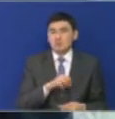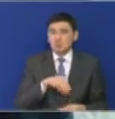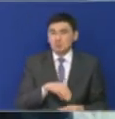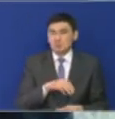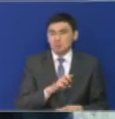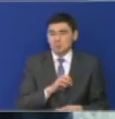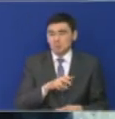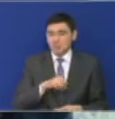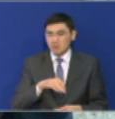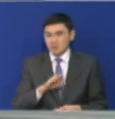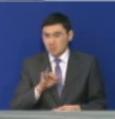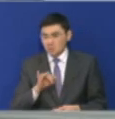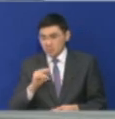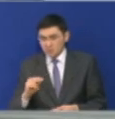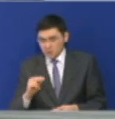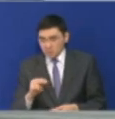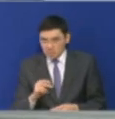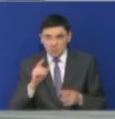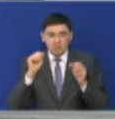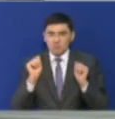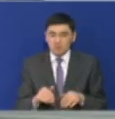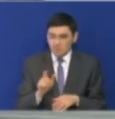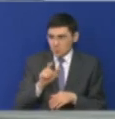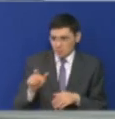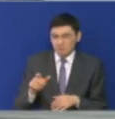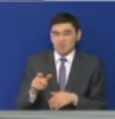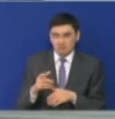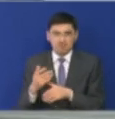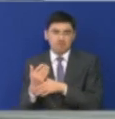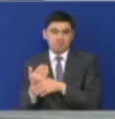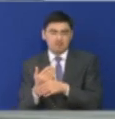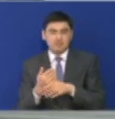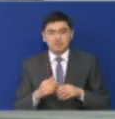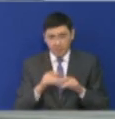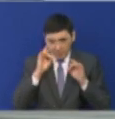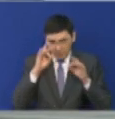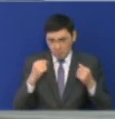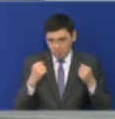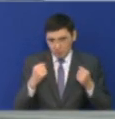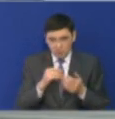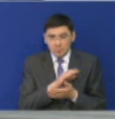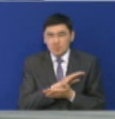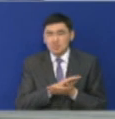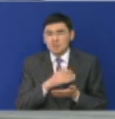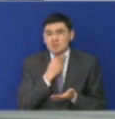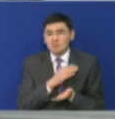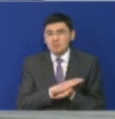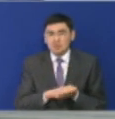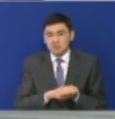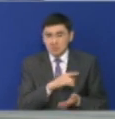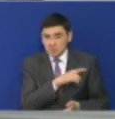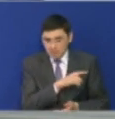решил помочь своим землякам. В этот нелегкий момент заслуженный деятель Республики Казахстан, наш земляк Даулет